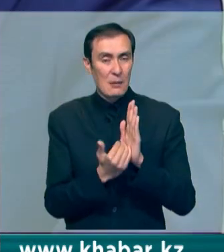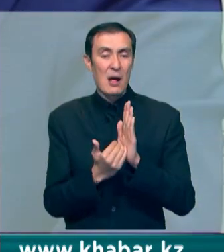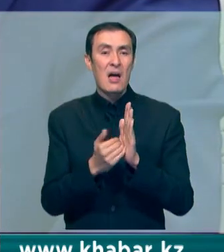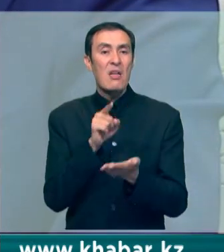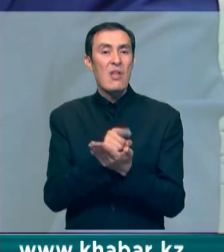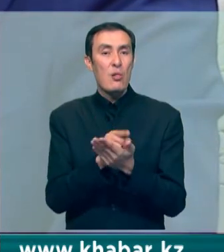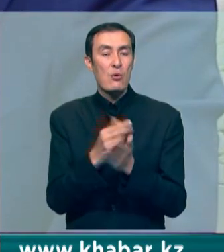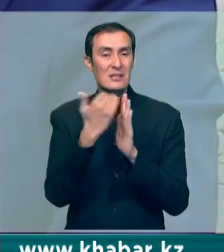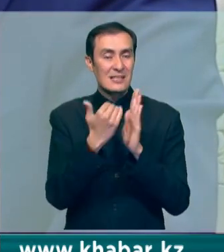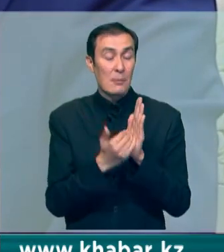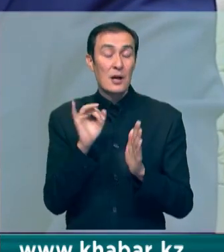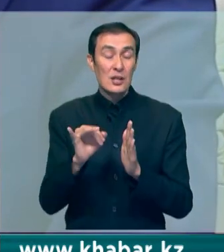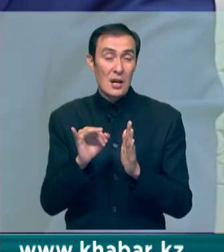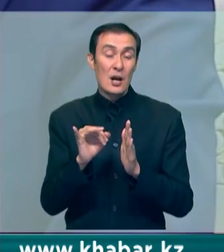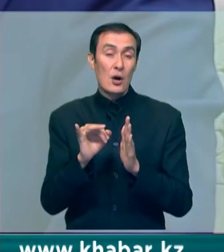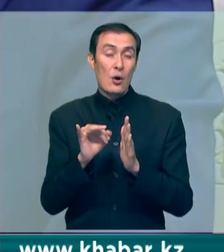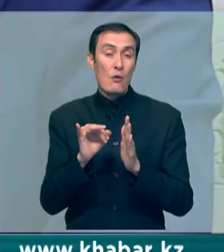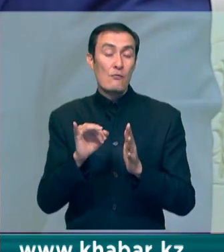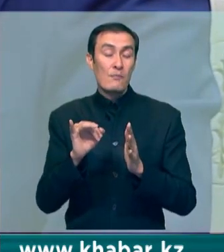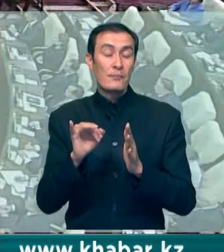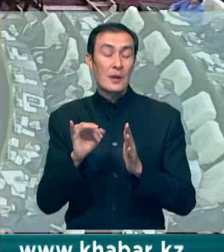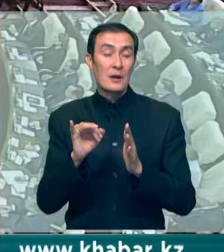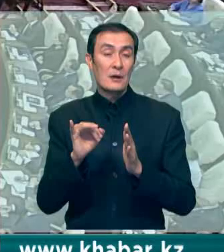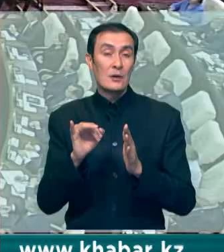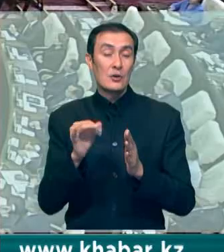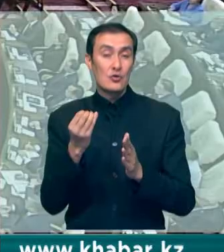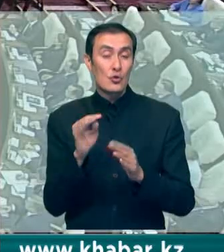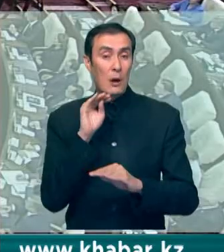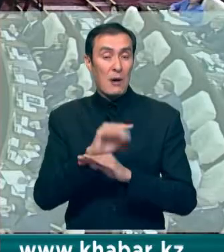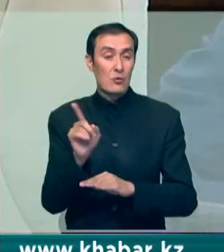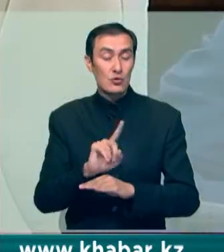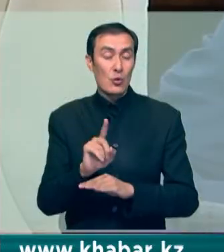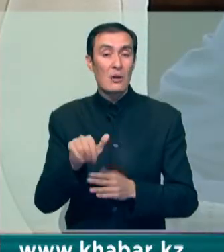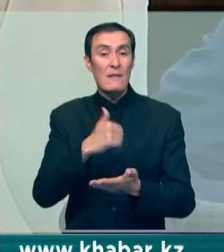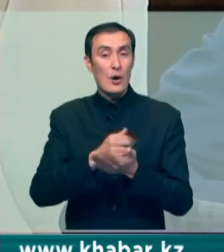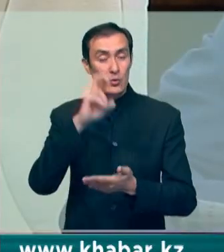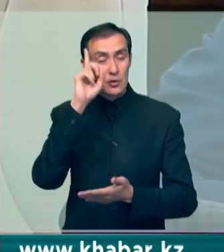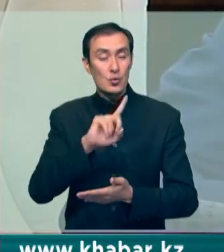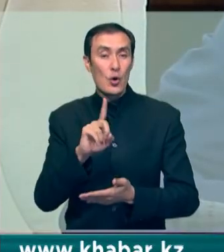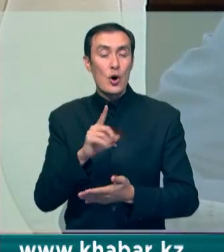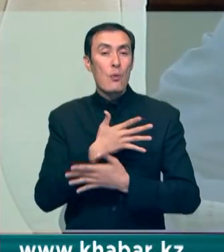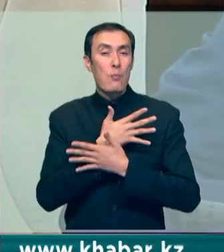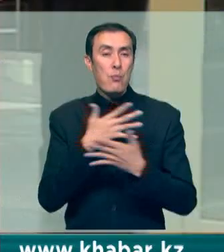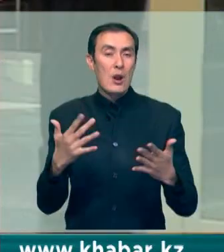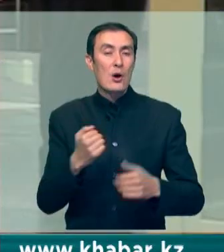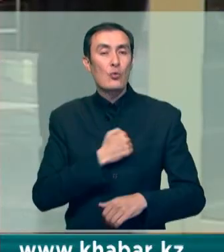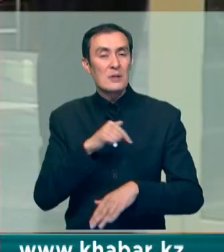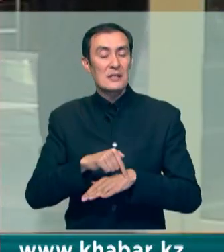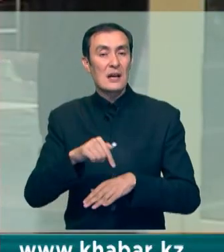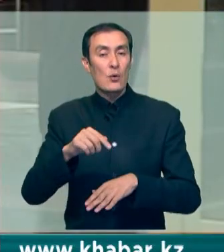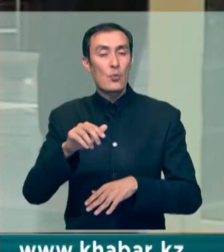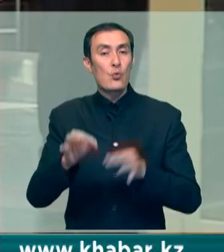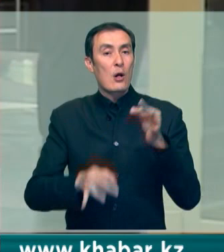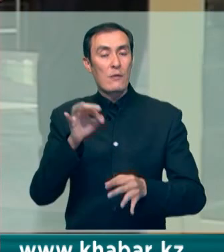систему. Ну и резюмируя, добавлю, что глава государства отметил, что занимая гуманизацией уголовного